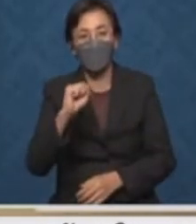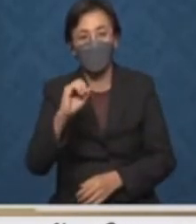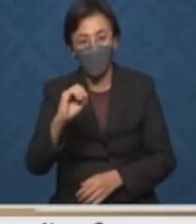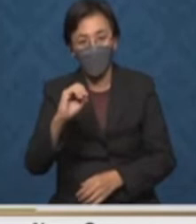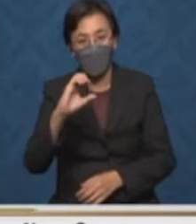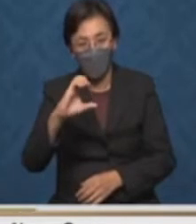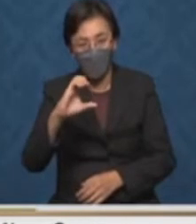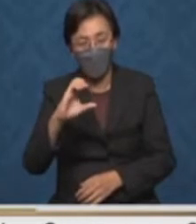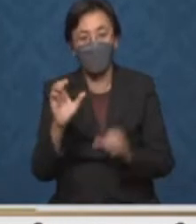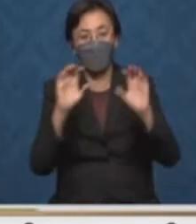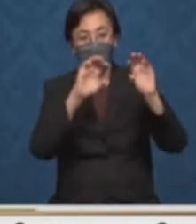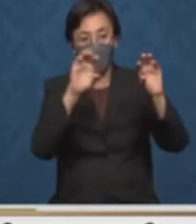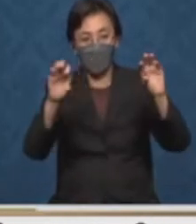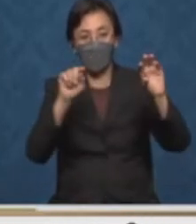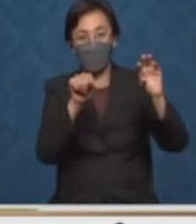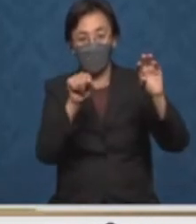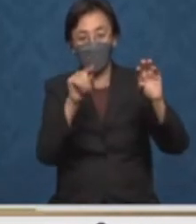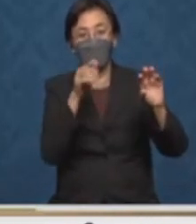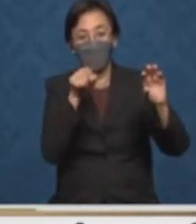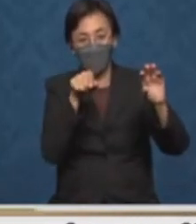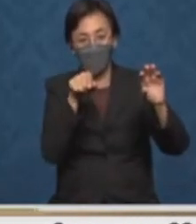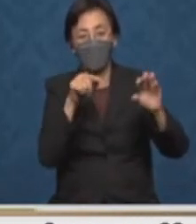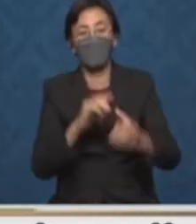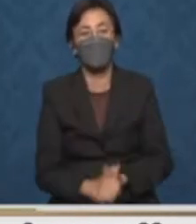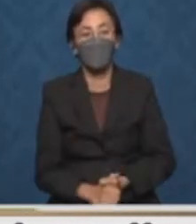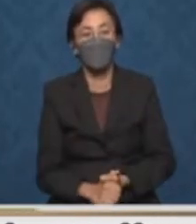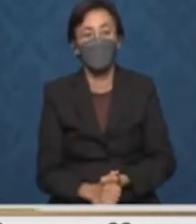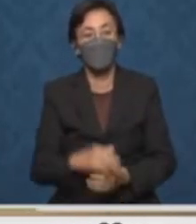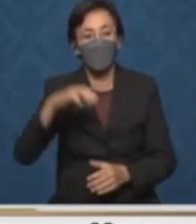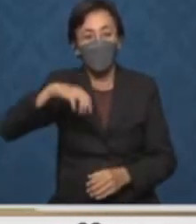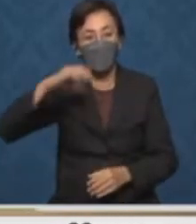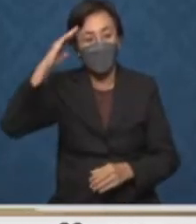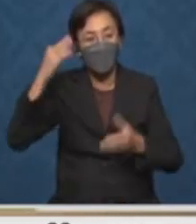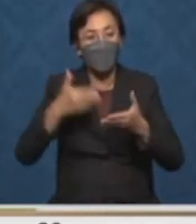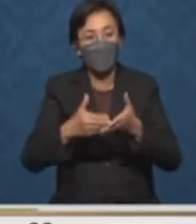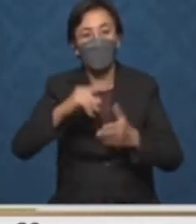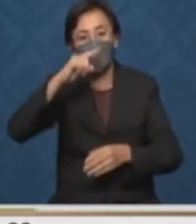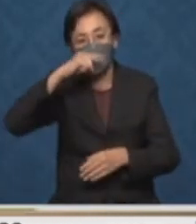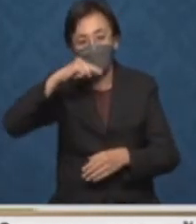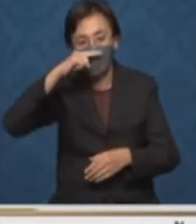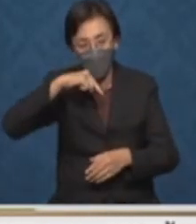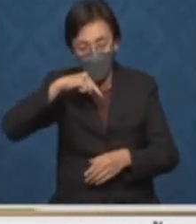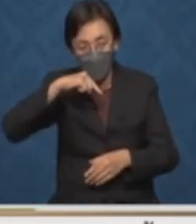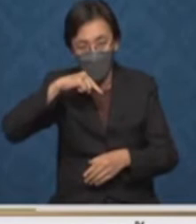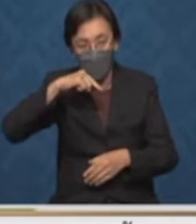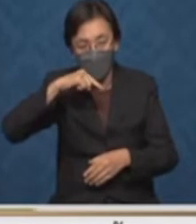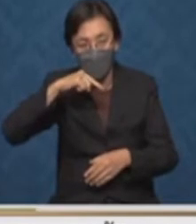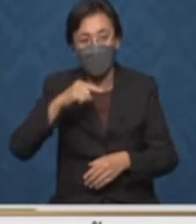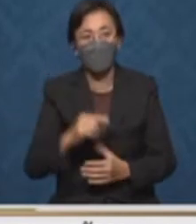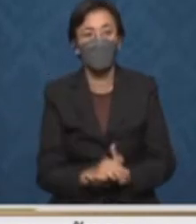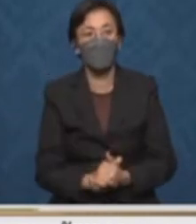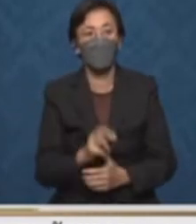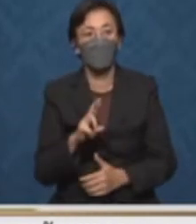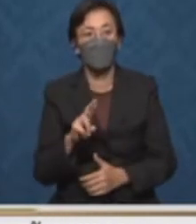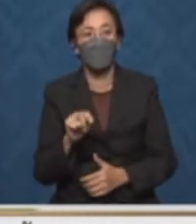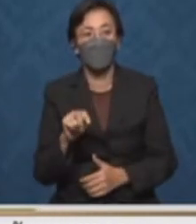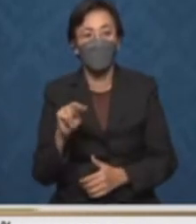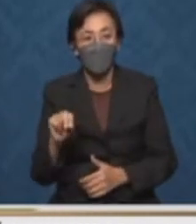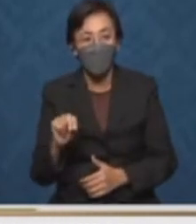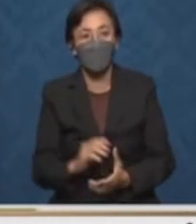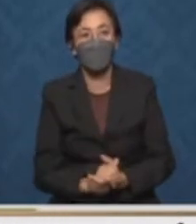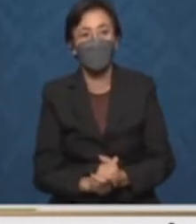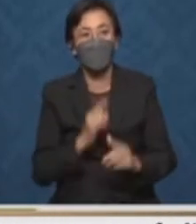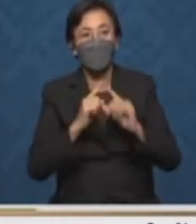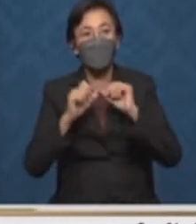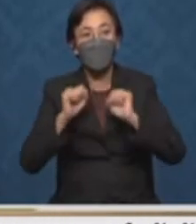นะท่านประธานครับกองทัพเรือไทยเนี่ย Royal Thai Navy เนี่ยนะครับ RTN เนี่ยนะครับก็เป็นข้อตก